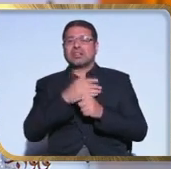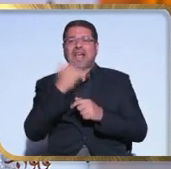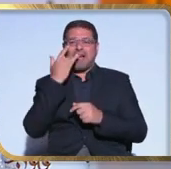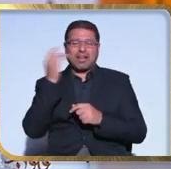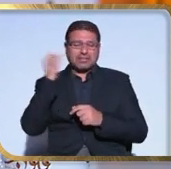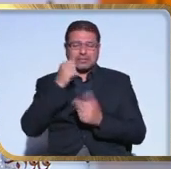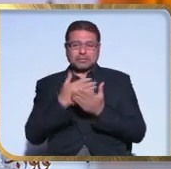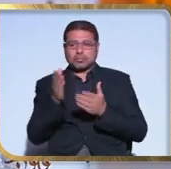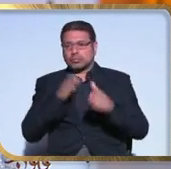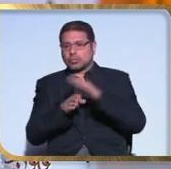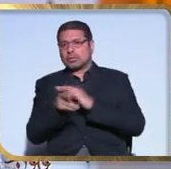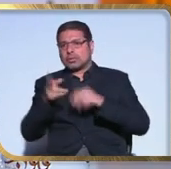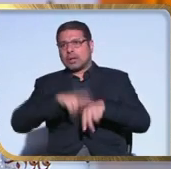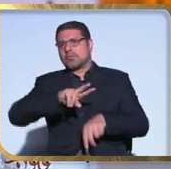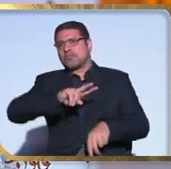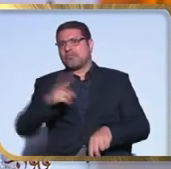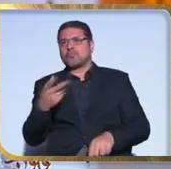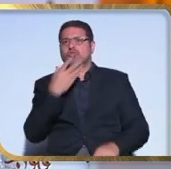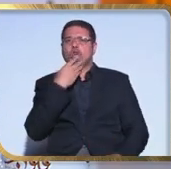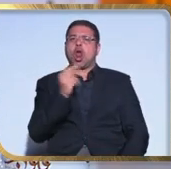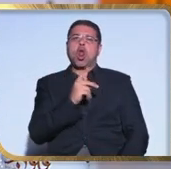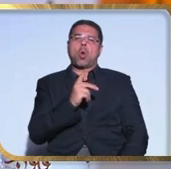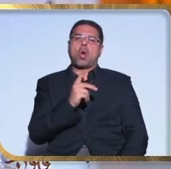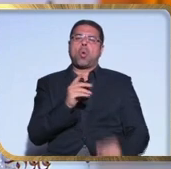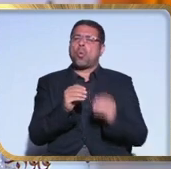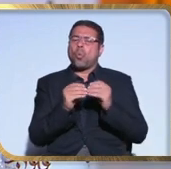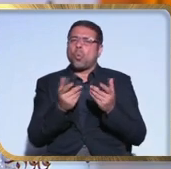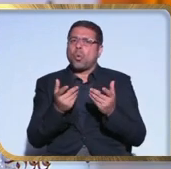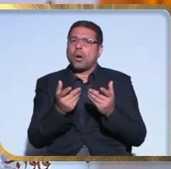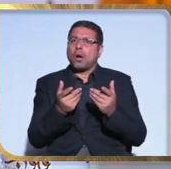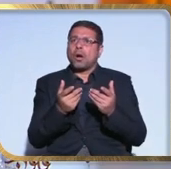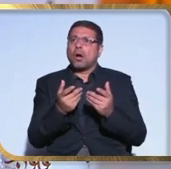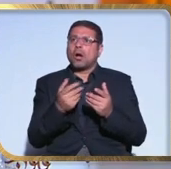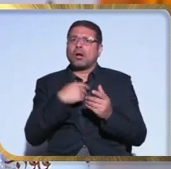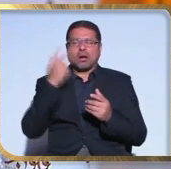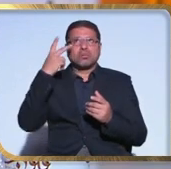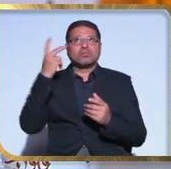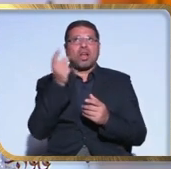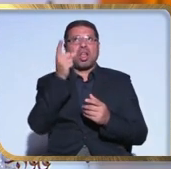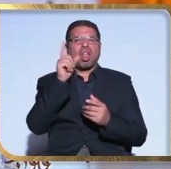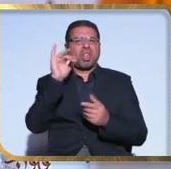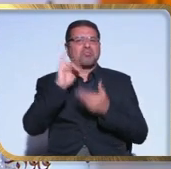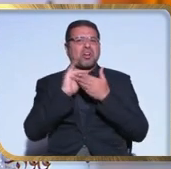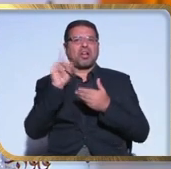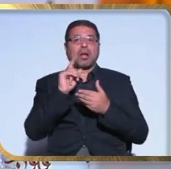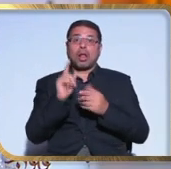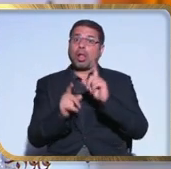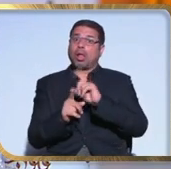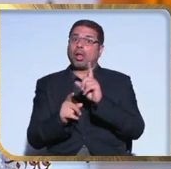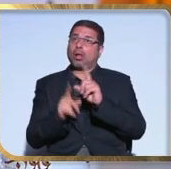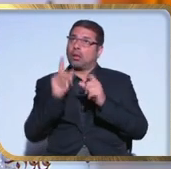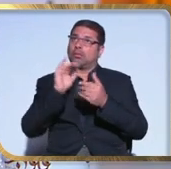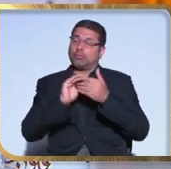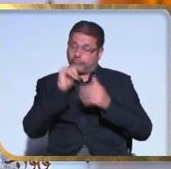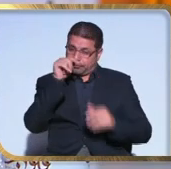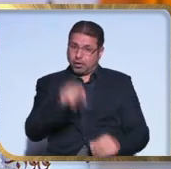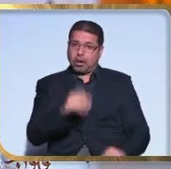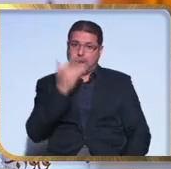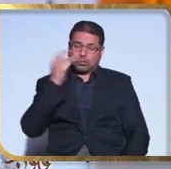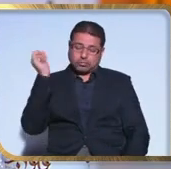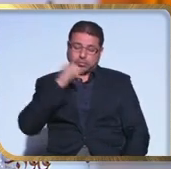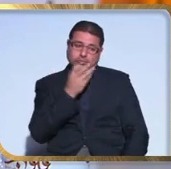ودخلت ل الحته او مساحه مش كويسه وهي اسيء الظن ولا احسن الظن بربي لا انا اتوب